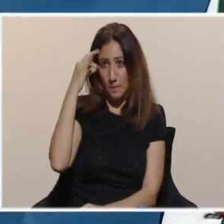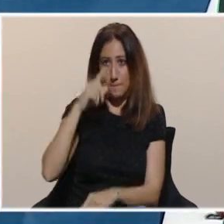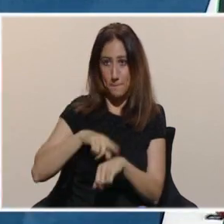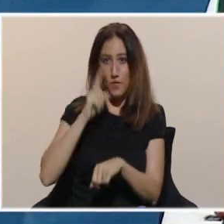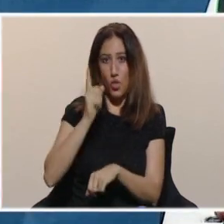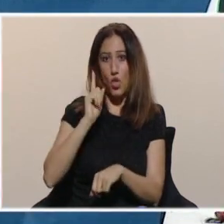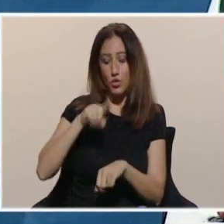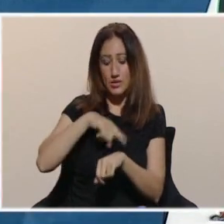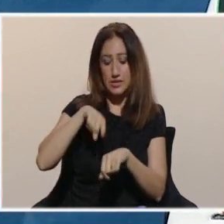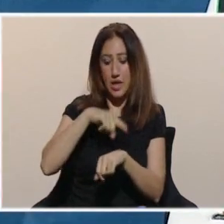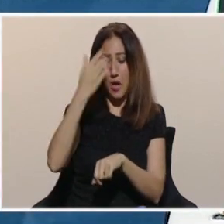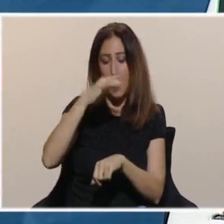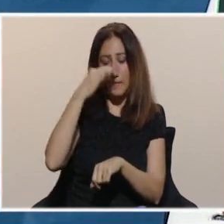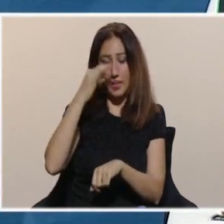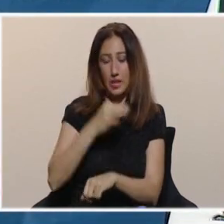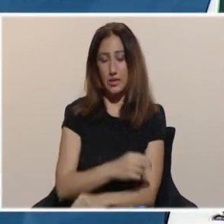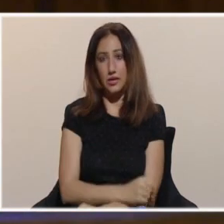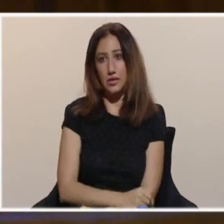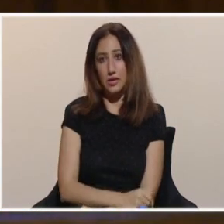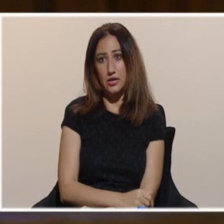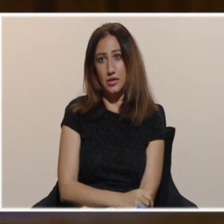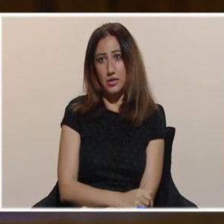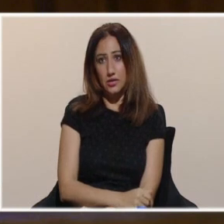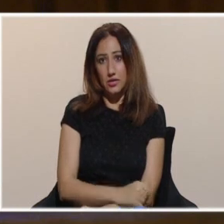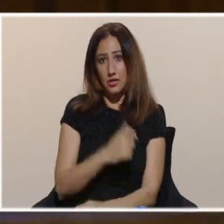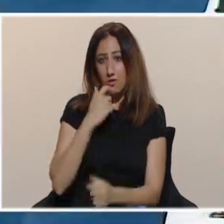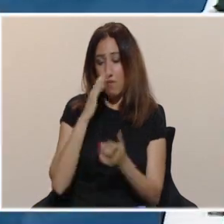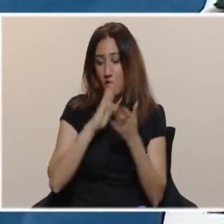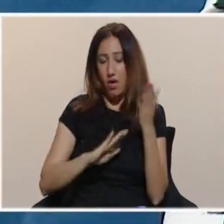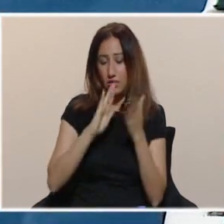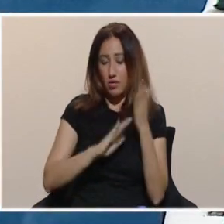ساعه. 11 ساعه. ايوه. حجم الخطوره كان كام في الميه تقريبا؟